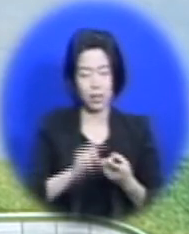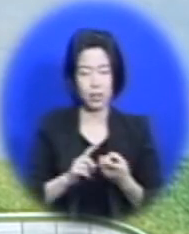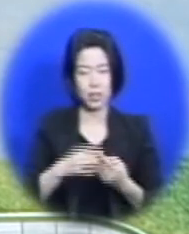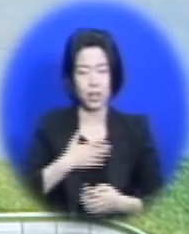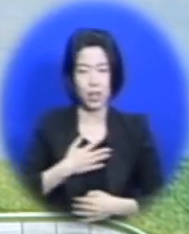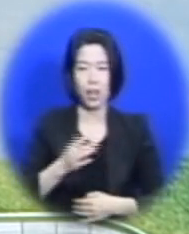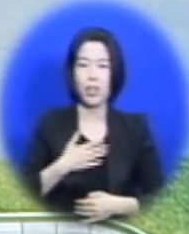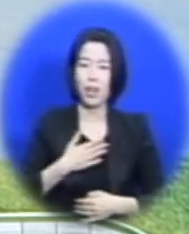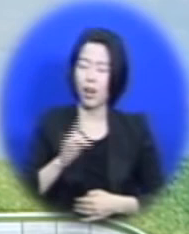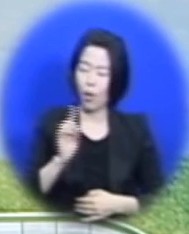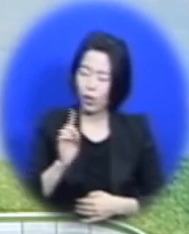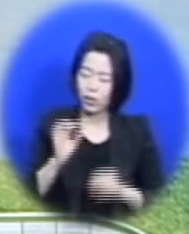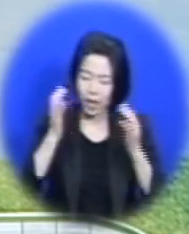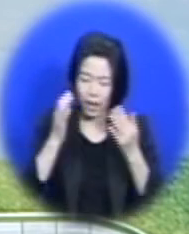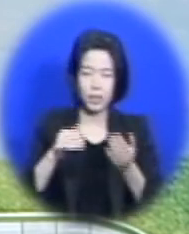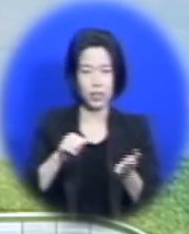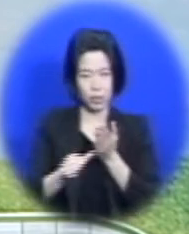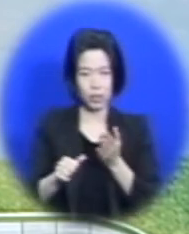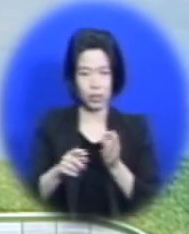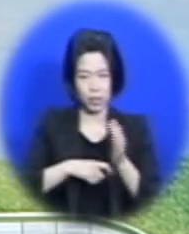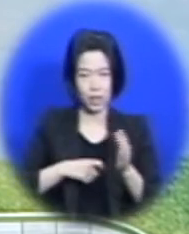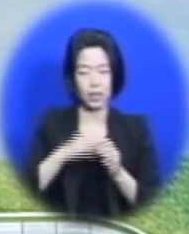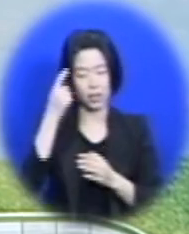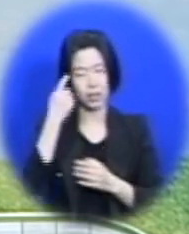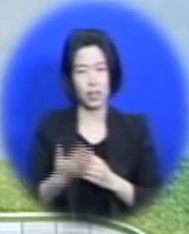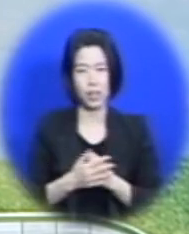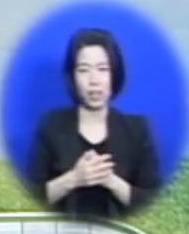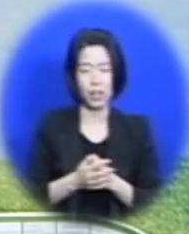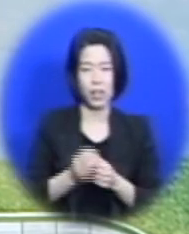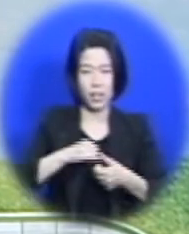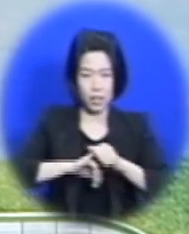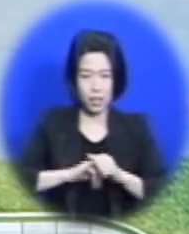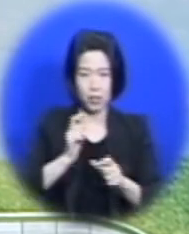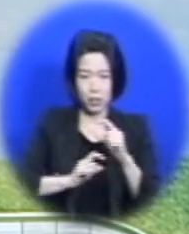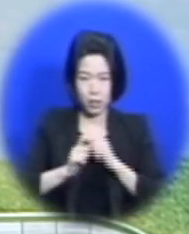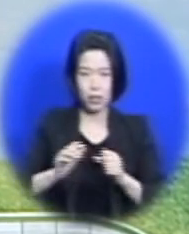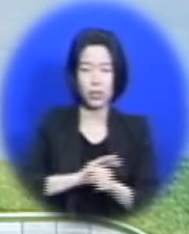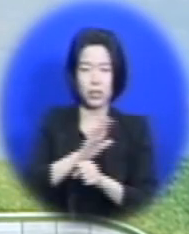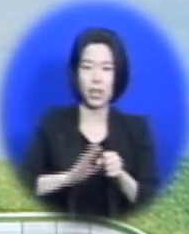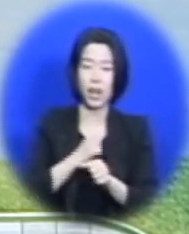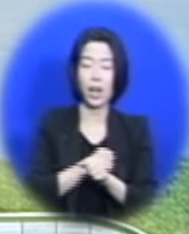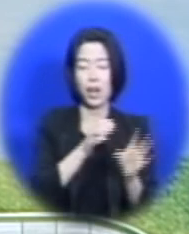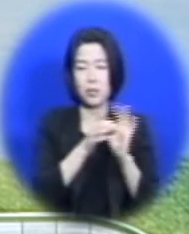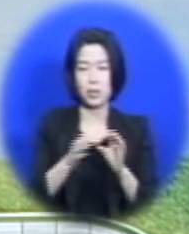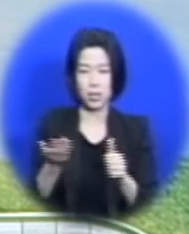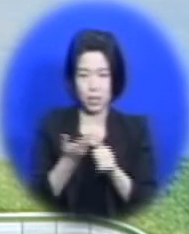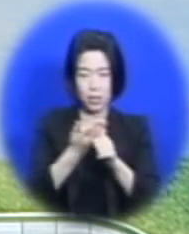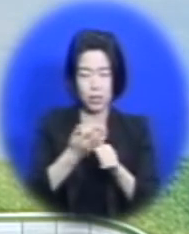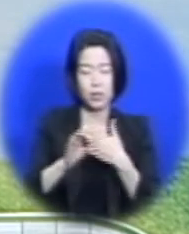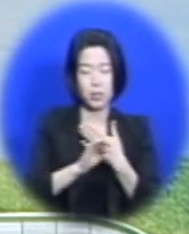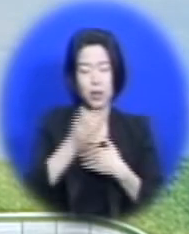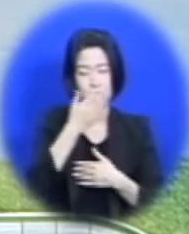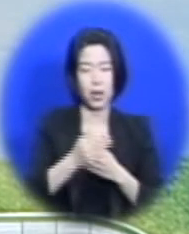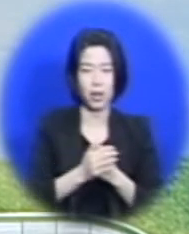아이를 낙태를 하냐. 그냥 기용하면 더 사랑하면서 기르면 되는 거 아니냐.